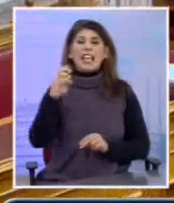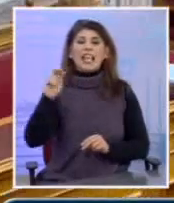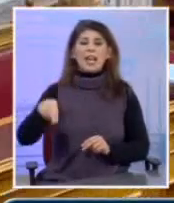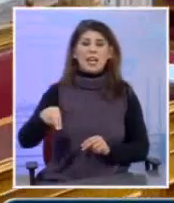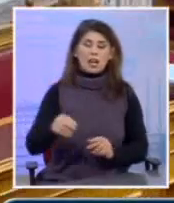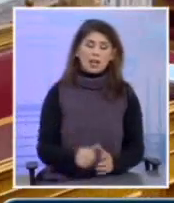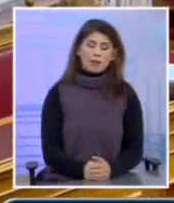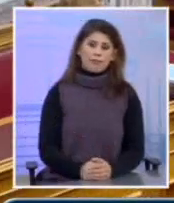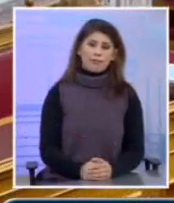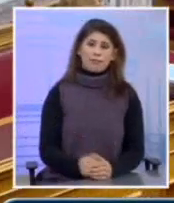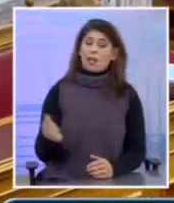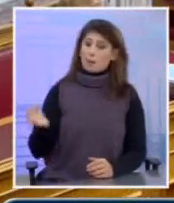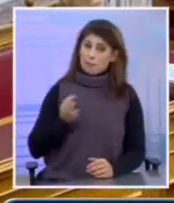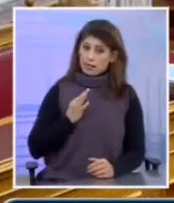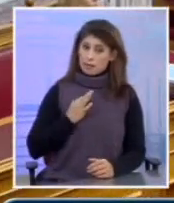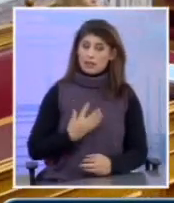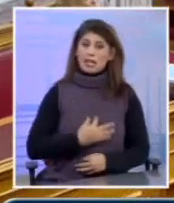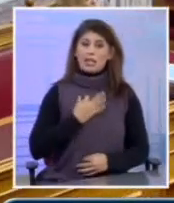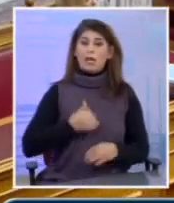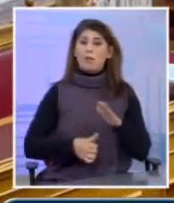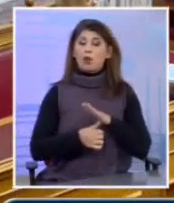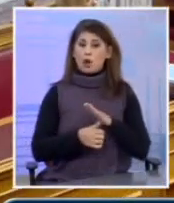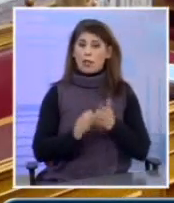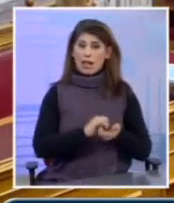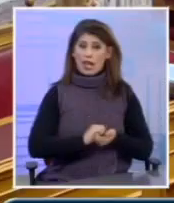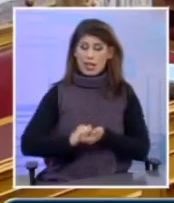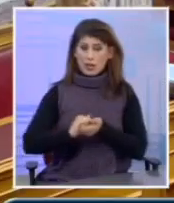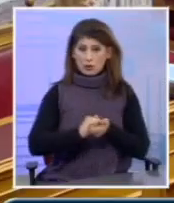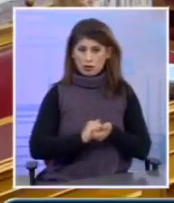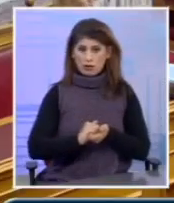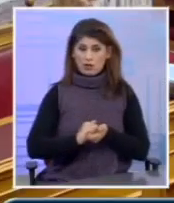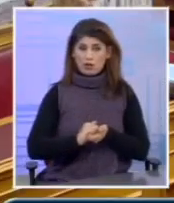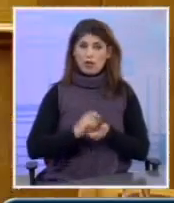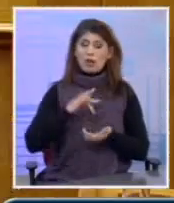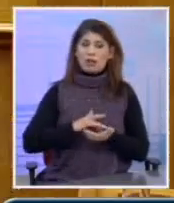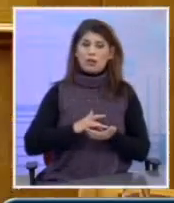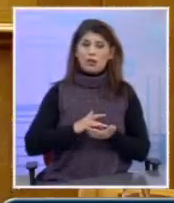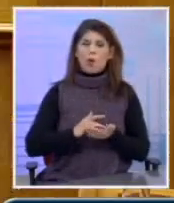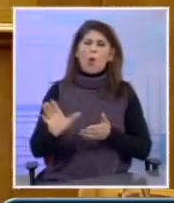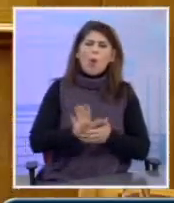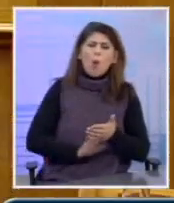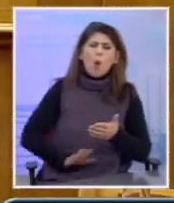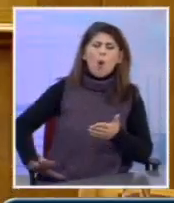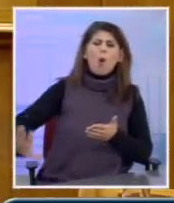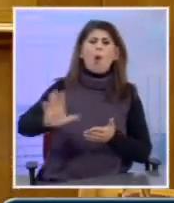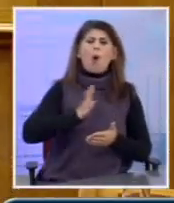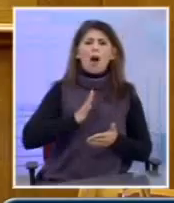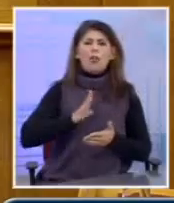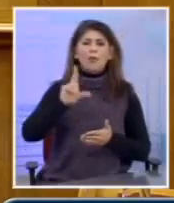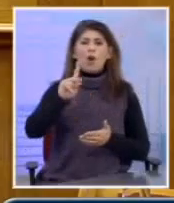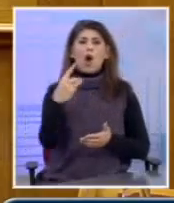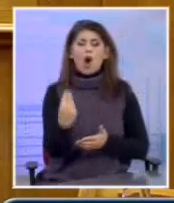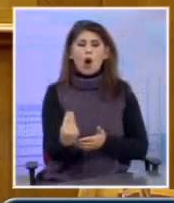Αναφέρατε, κύριε Πρόεδρε, πως ίσομοι κάτοικοι της ΚΟ εκφράζουν την αντίθεσή τους.